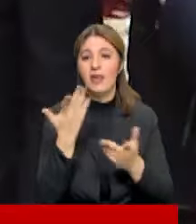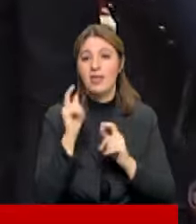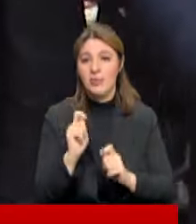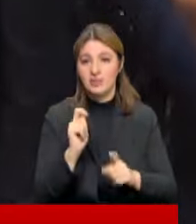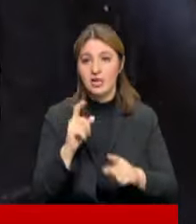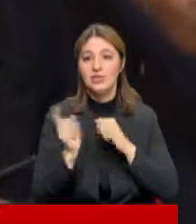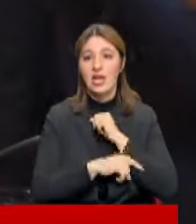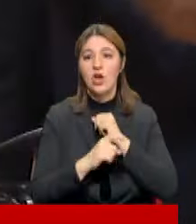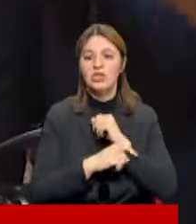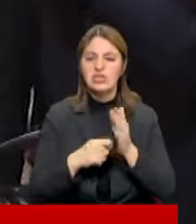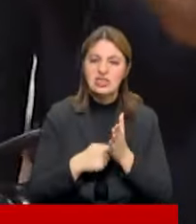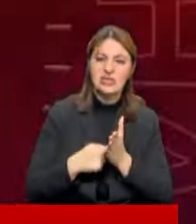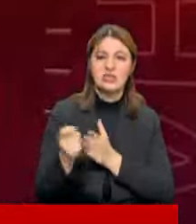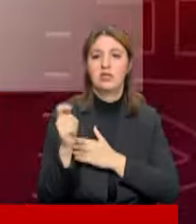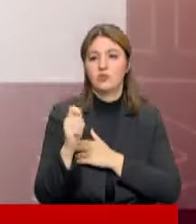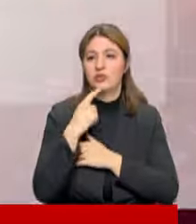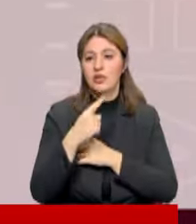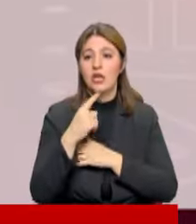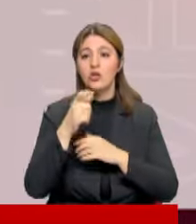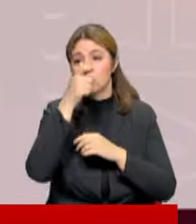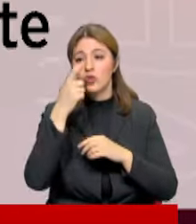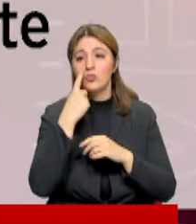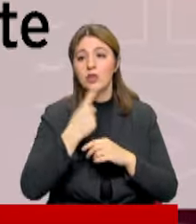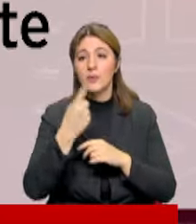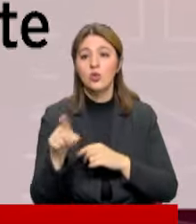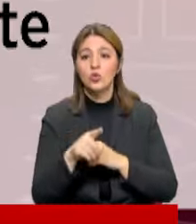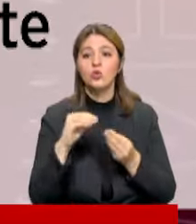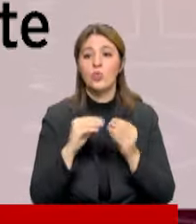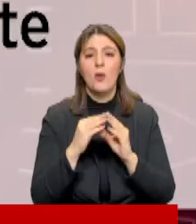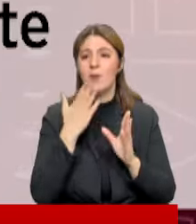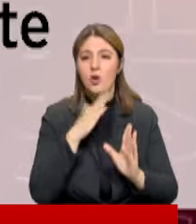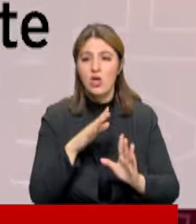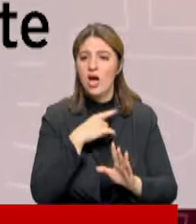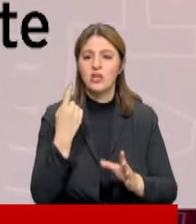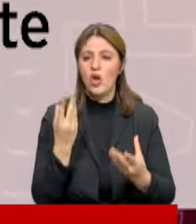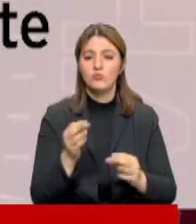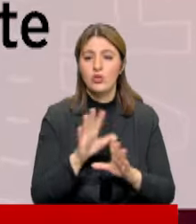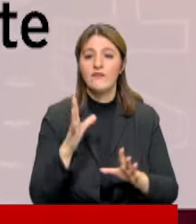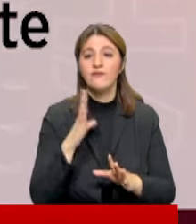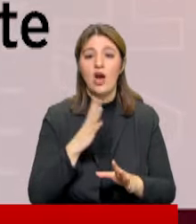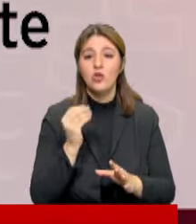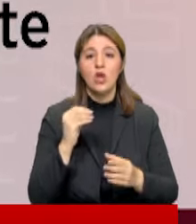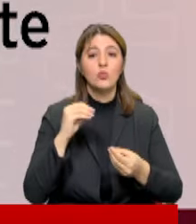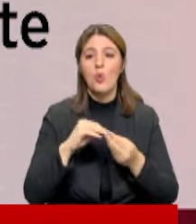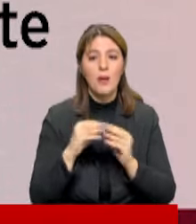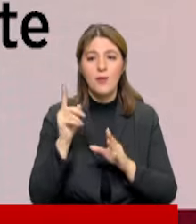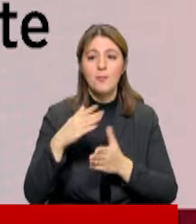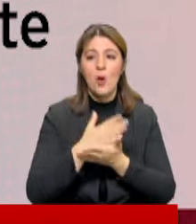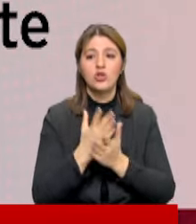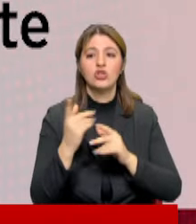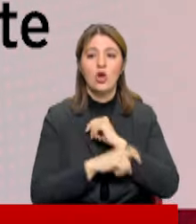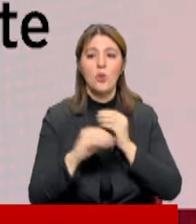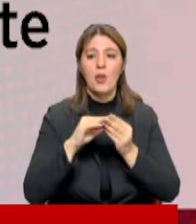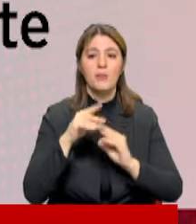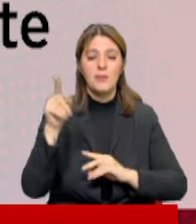yaptı terörün kökü kazınacak dedi Türkiye Cumhuriyeti'nin bir Kürt sorunu yoktur asla da olmayacaktır var olan sorun bölücü